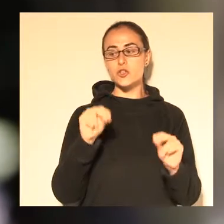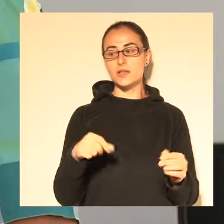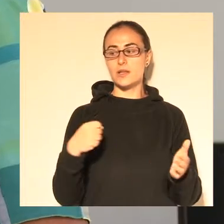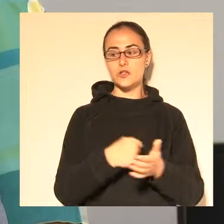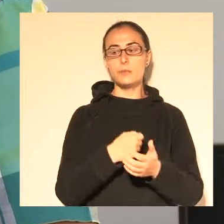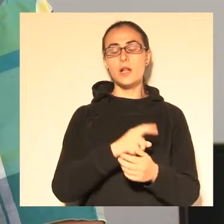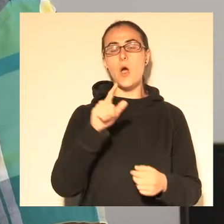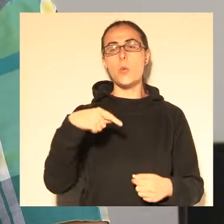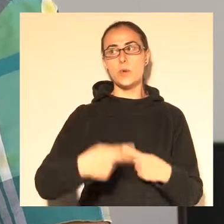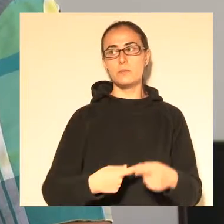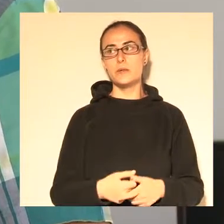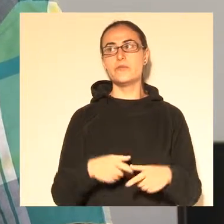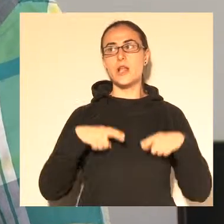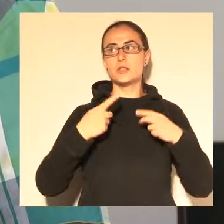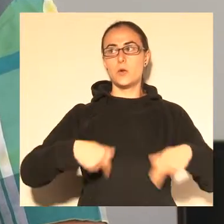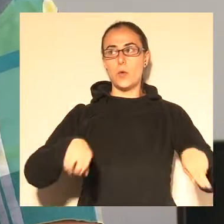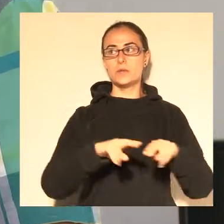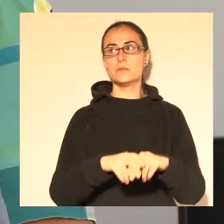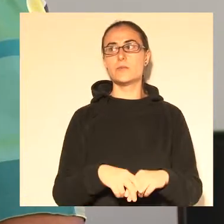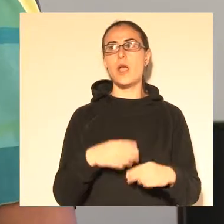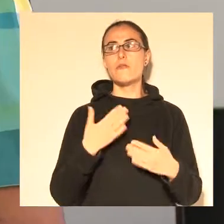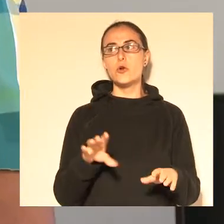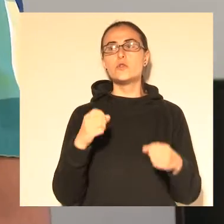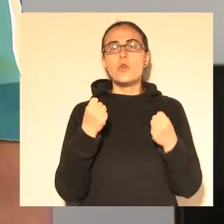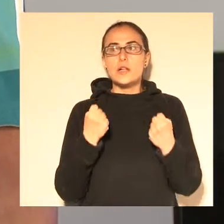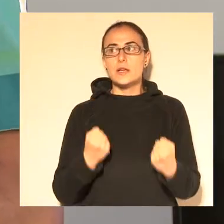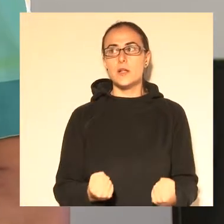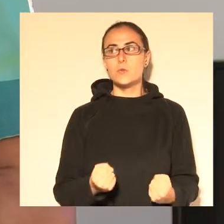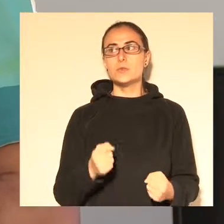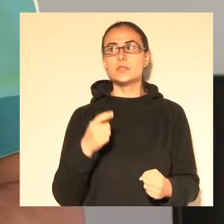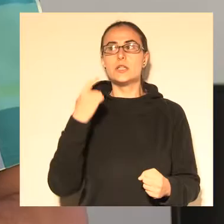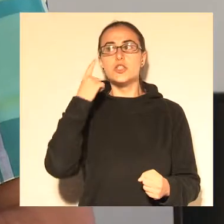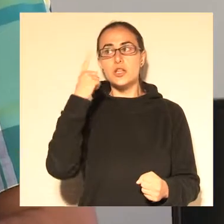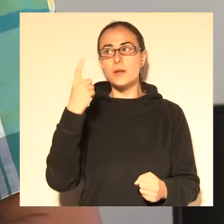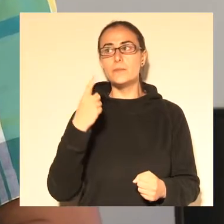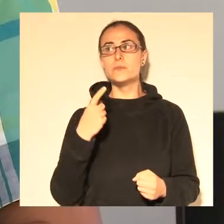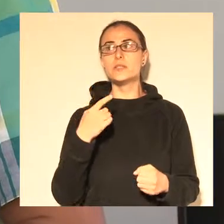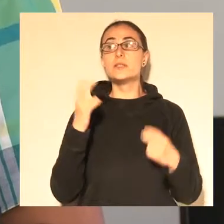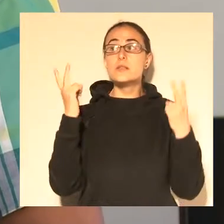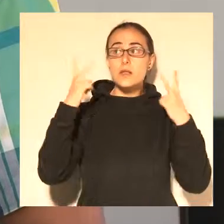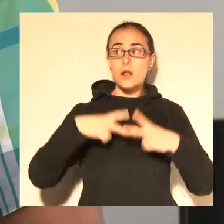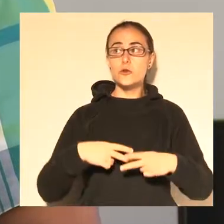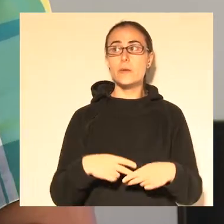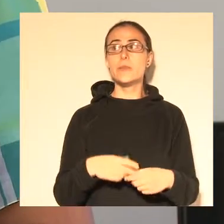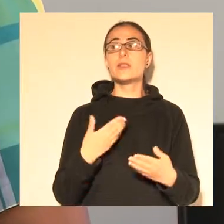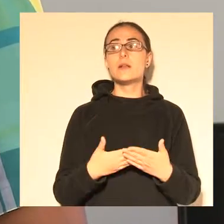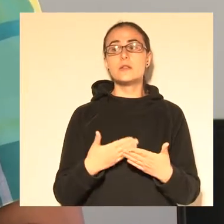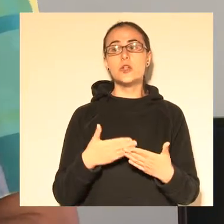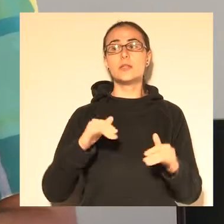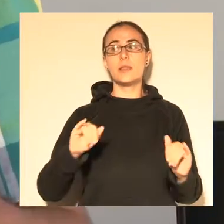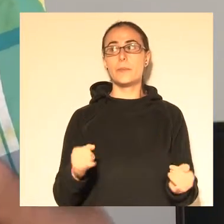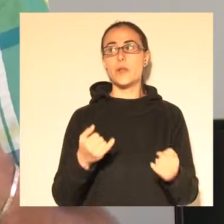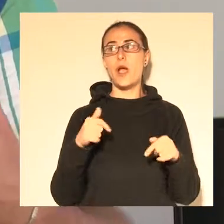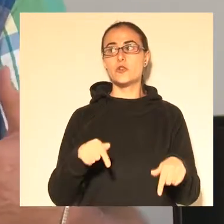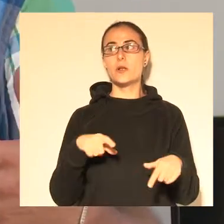tragedii până la urmă din viața noastră ne a fost foarte greu să depășim Să înțelegem de ce s a întâmplat